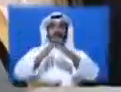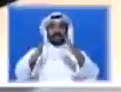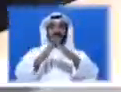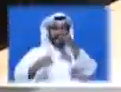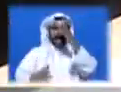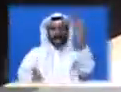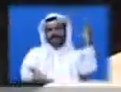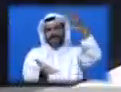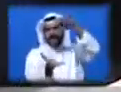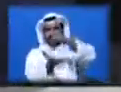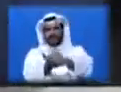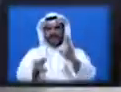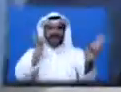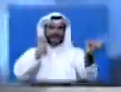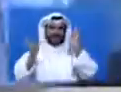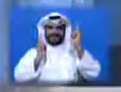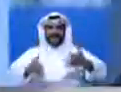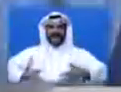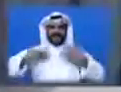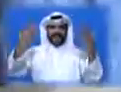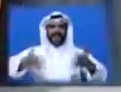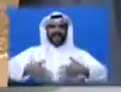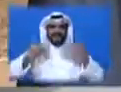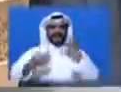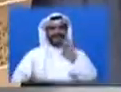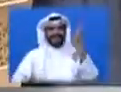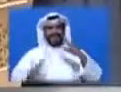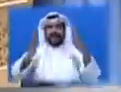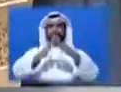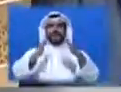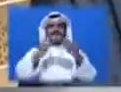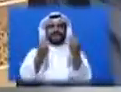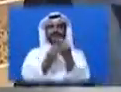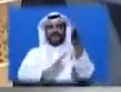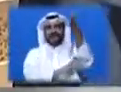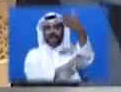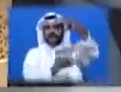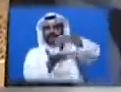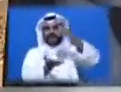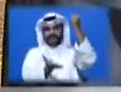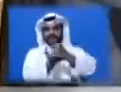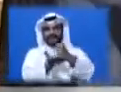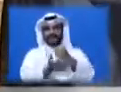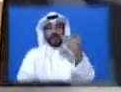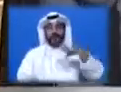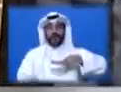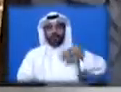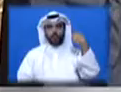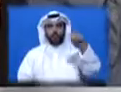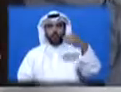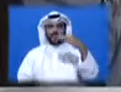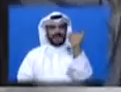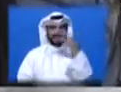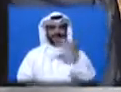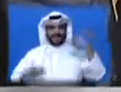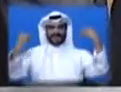الاستعمار. فقد احتفلت سفارة جمهورية مصر العربية في الكويت بعيد الثورة 62 بحضور